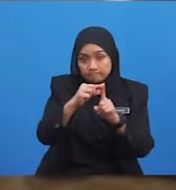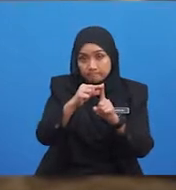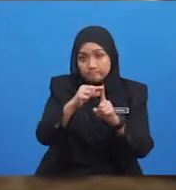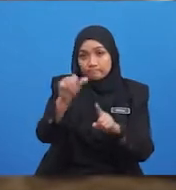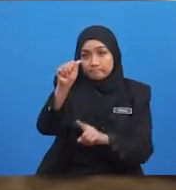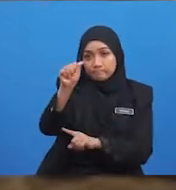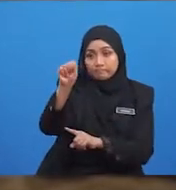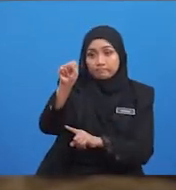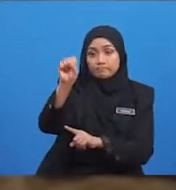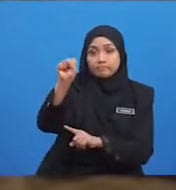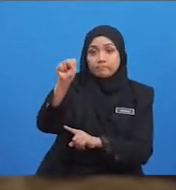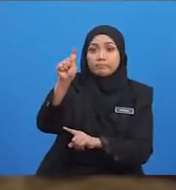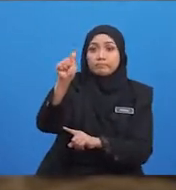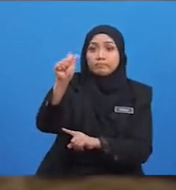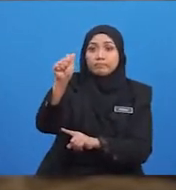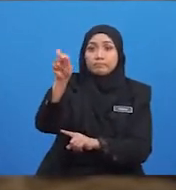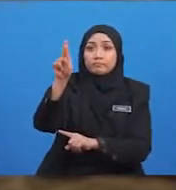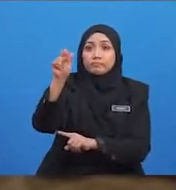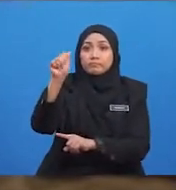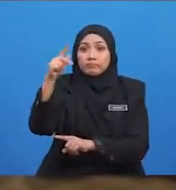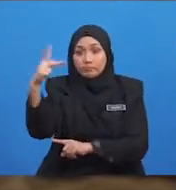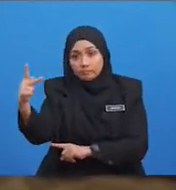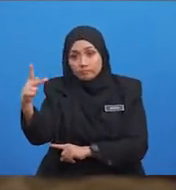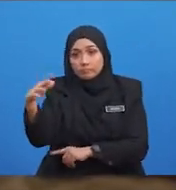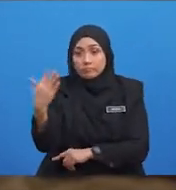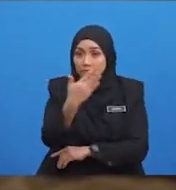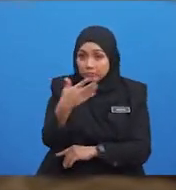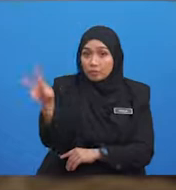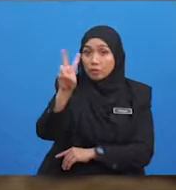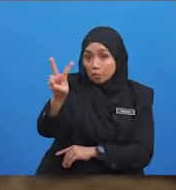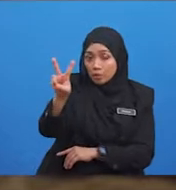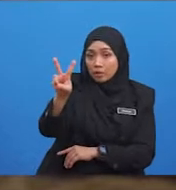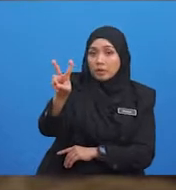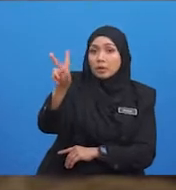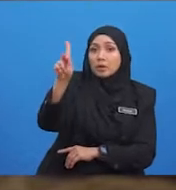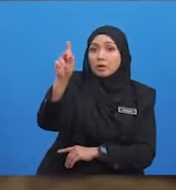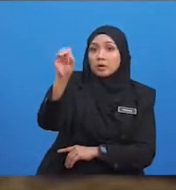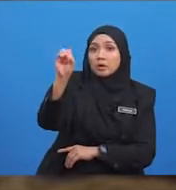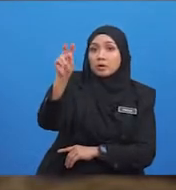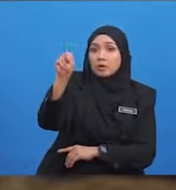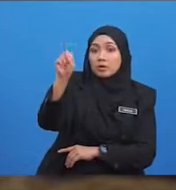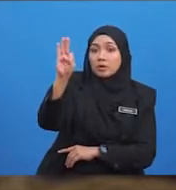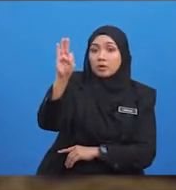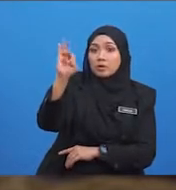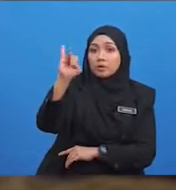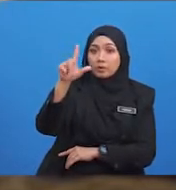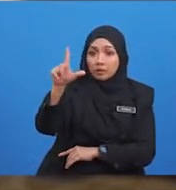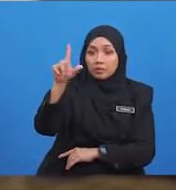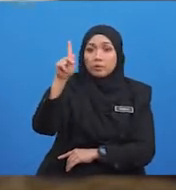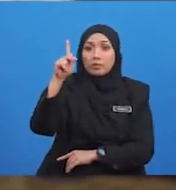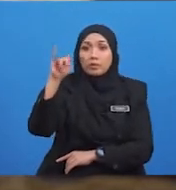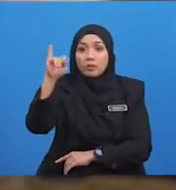abstrak dan satu lagi konkret. Mari kita lihat contohnya agar kita